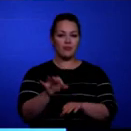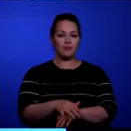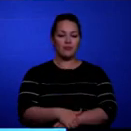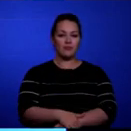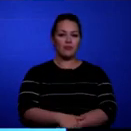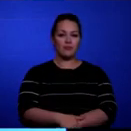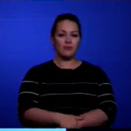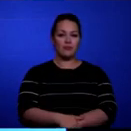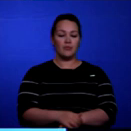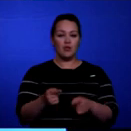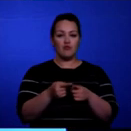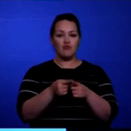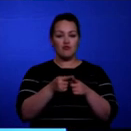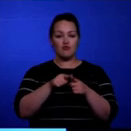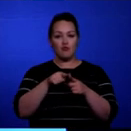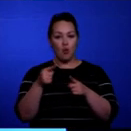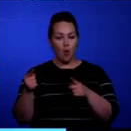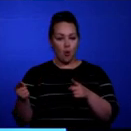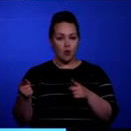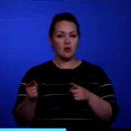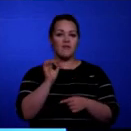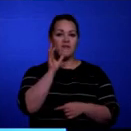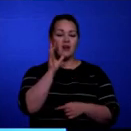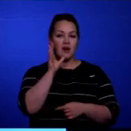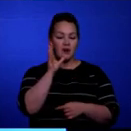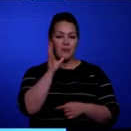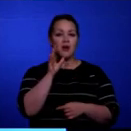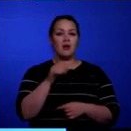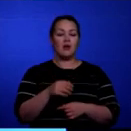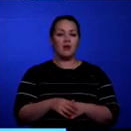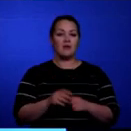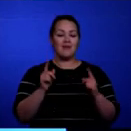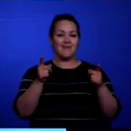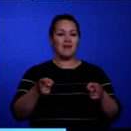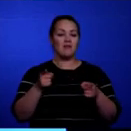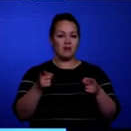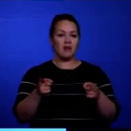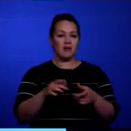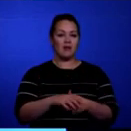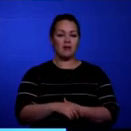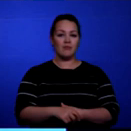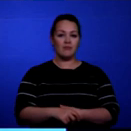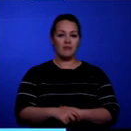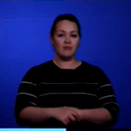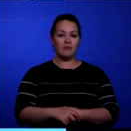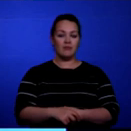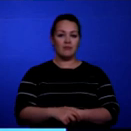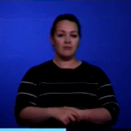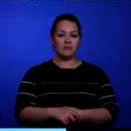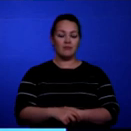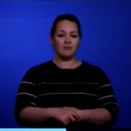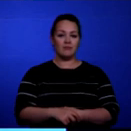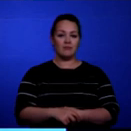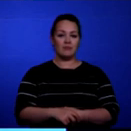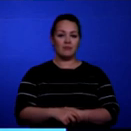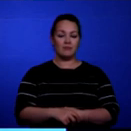скорость время расстояние и в этой задаче все показатели у нас известный у нас